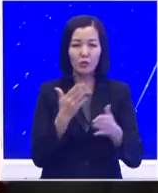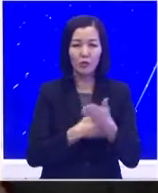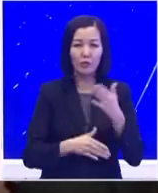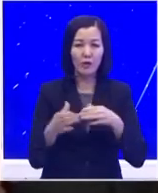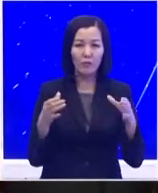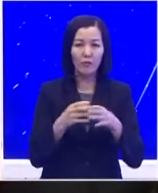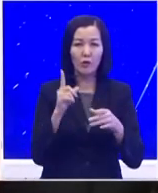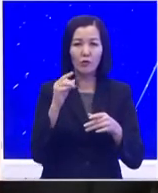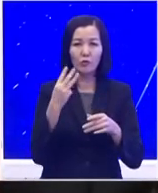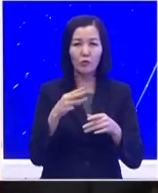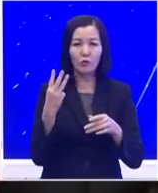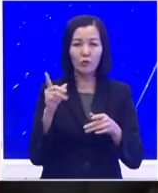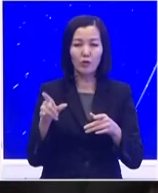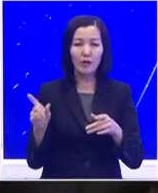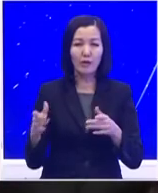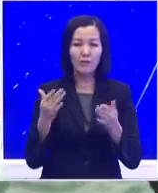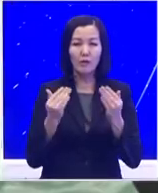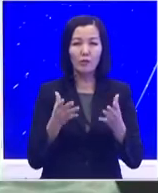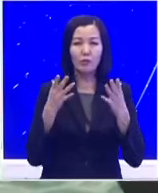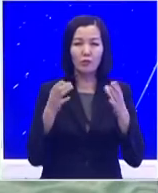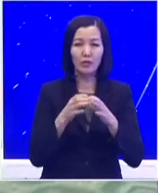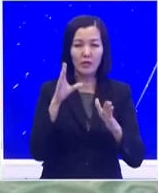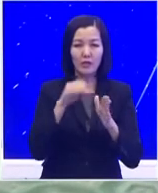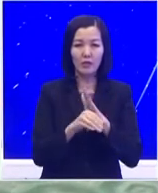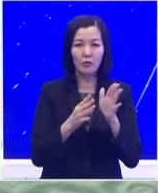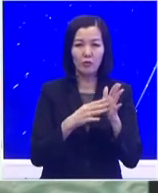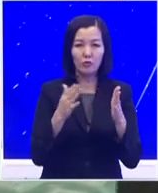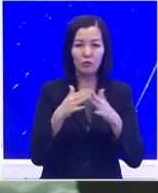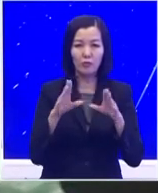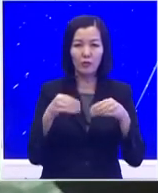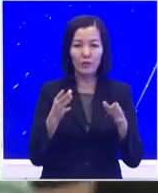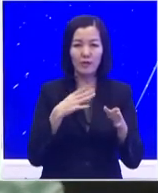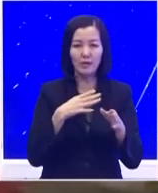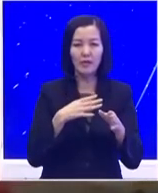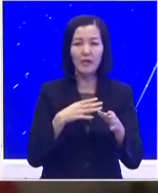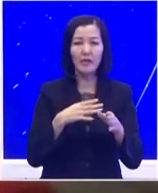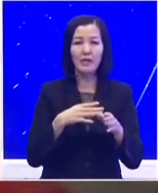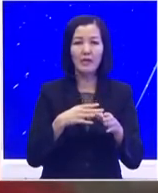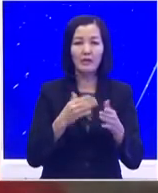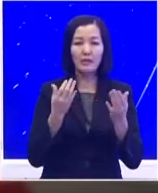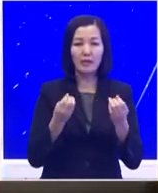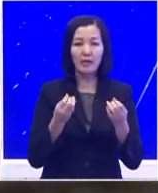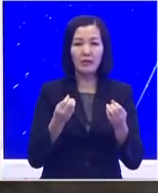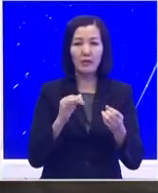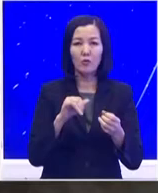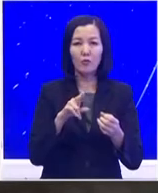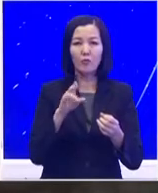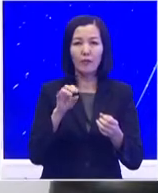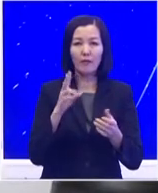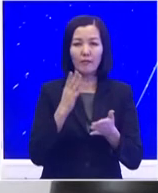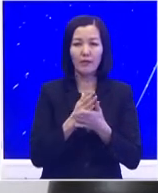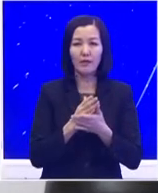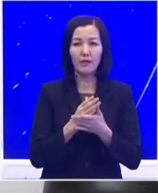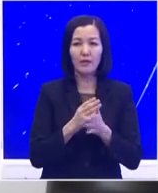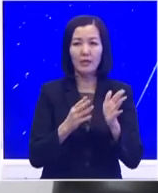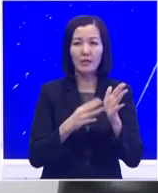жандар саны 133 адам. Бұл күні осы санаттағы жандардың 9-ына баспана кілті табысталды. Олардың қатарында Ұлпан Биязилова да бар.